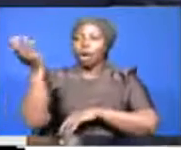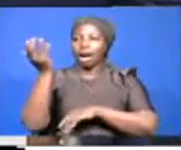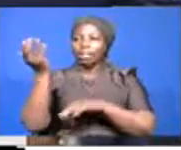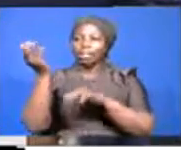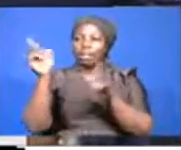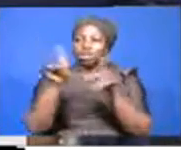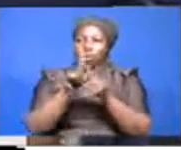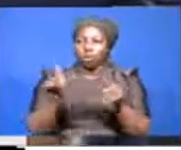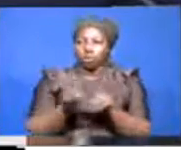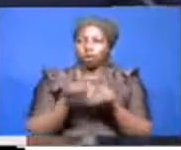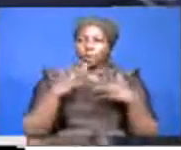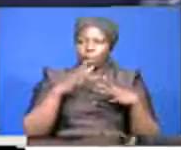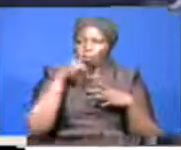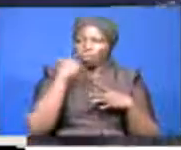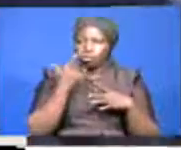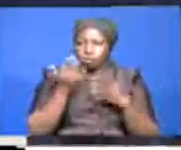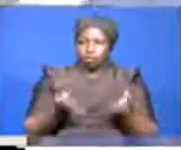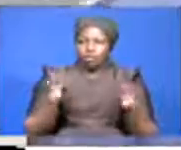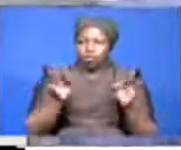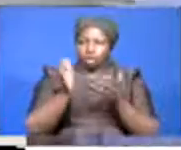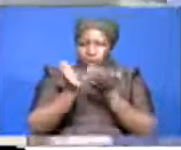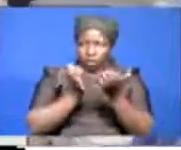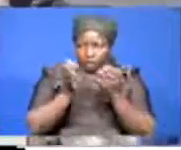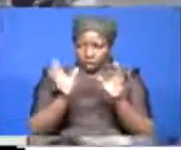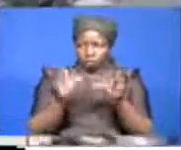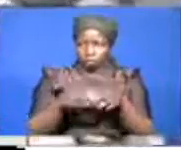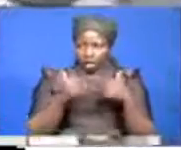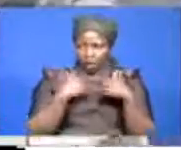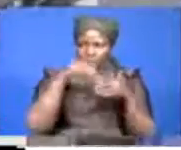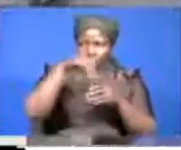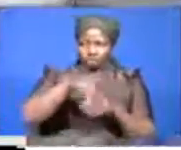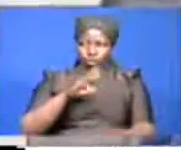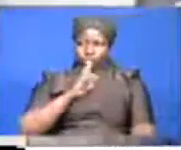former business community within Ruiru town. Khalid Abdullahi, Kurunzi Mashinani.